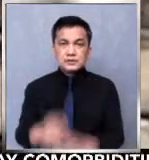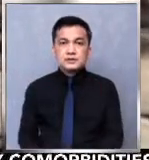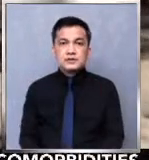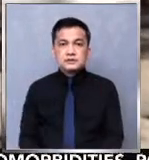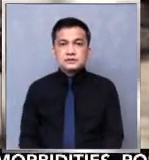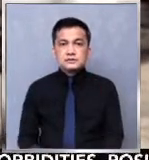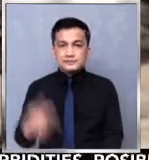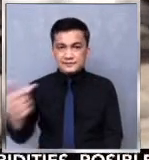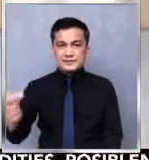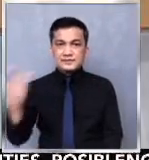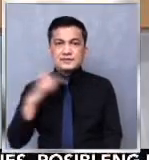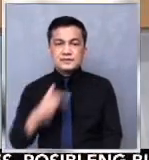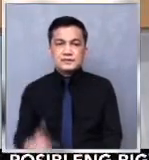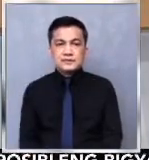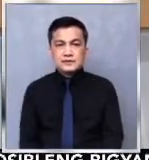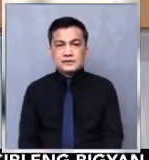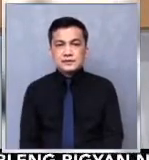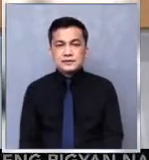Oras.